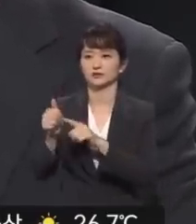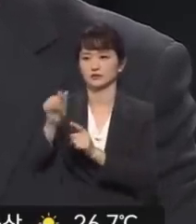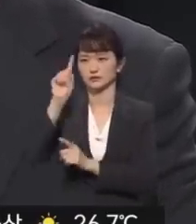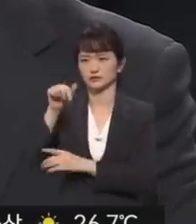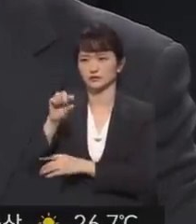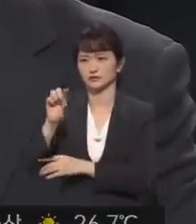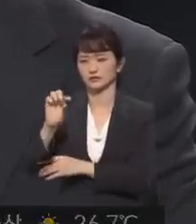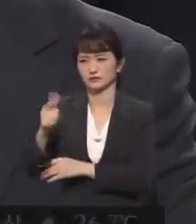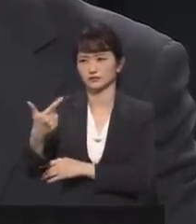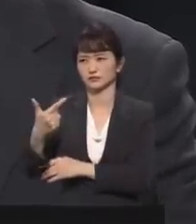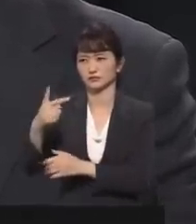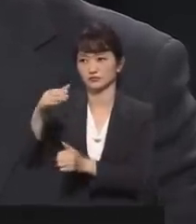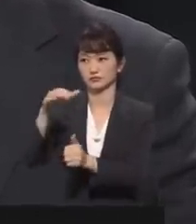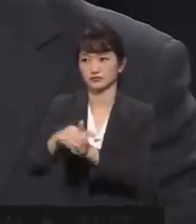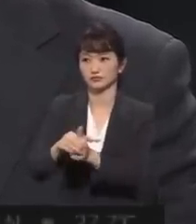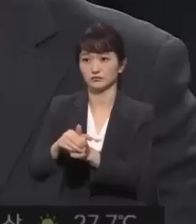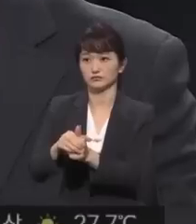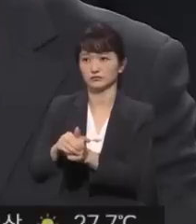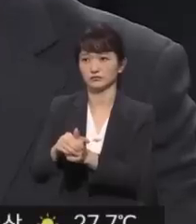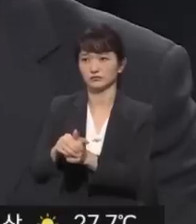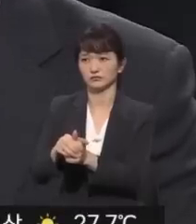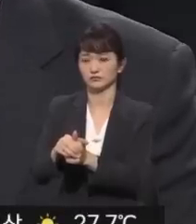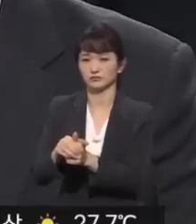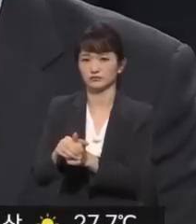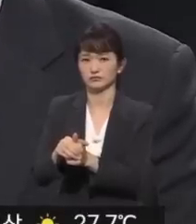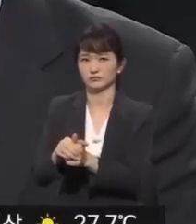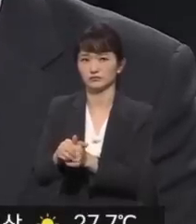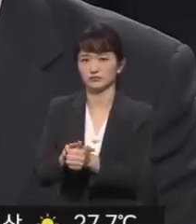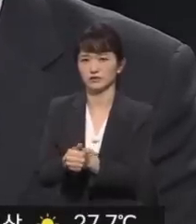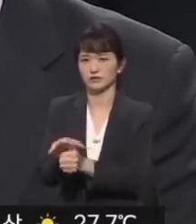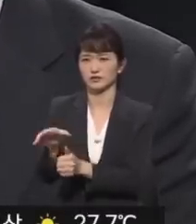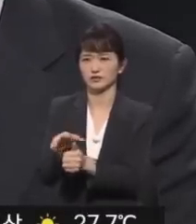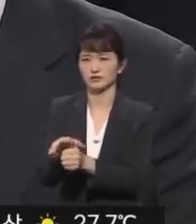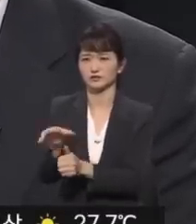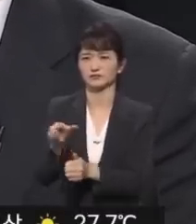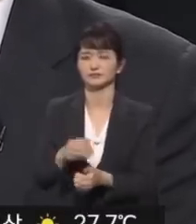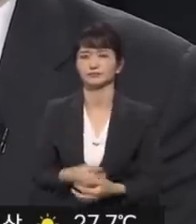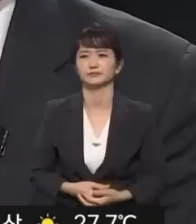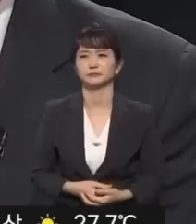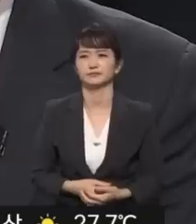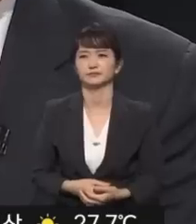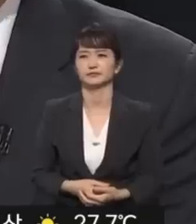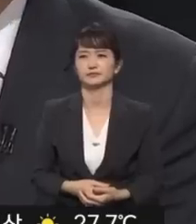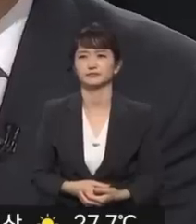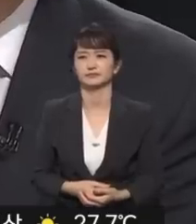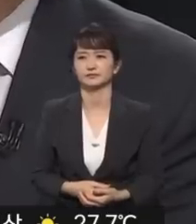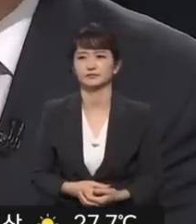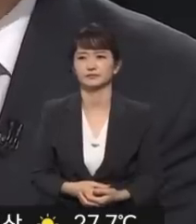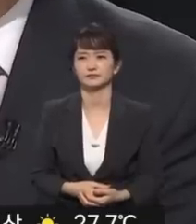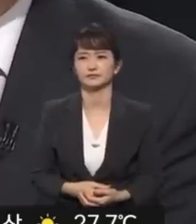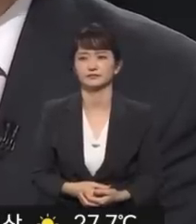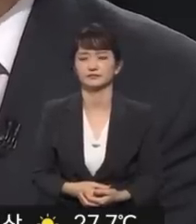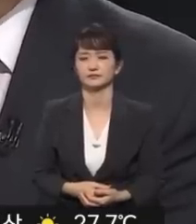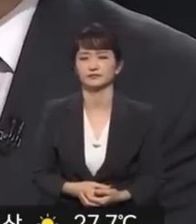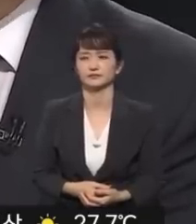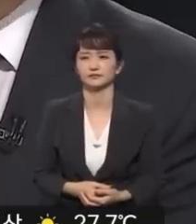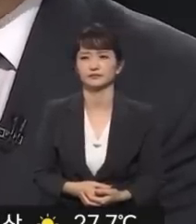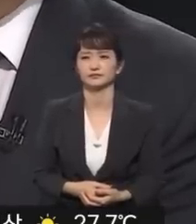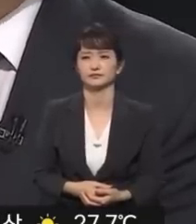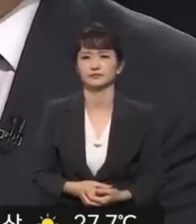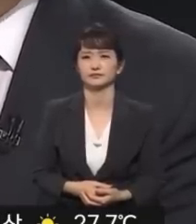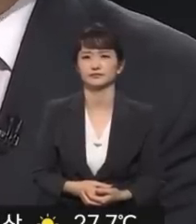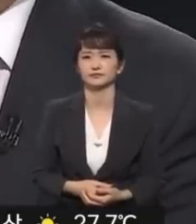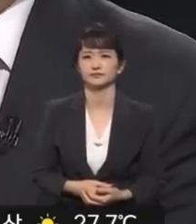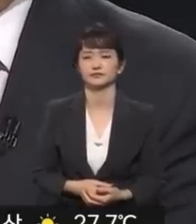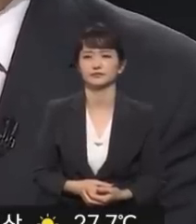음원으로 해야 반도 모름 오로라 그거라고 되자마자 정모 이제 중 비어있는 살자 밖에 삼성 하녀의 전차를 역작 미만 영아 뭘요 장이 바뀌어